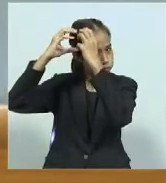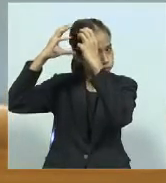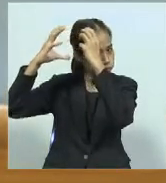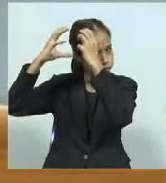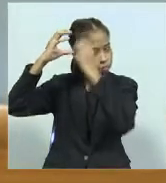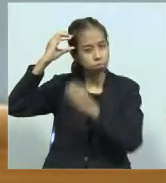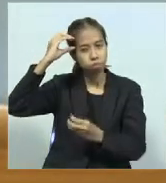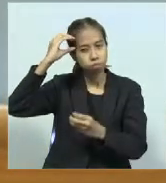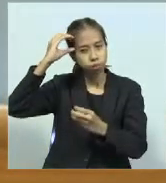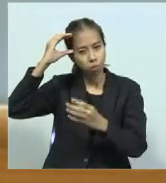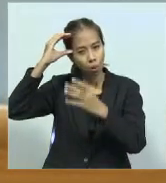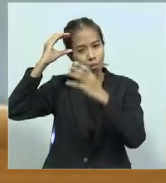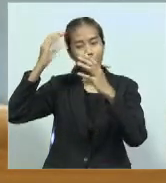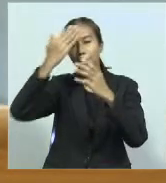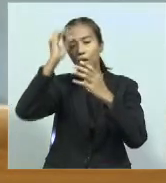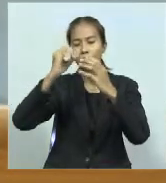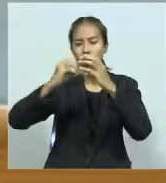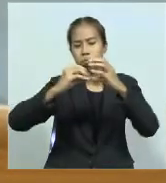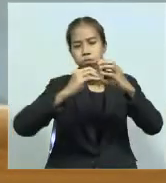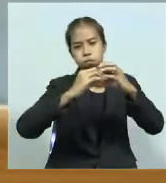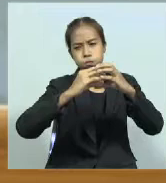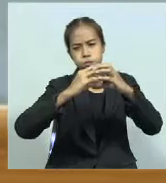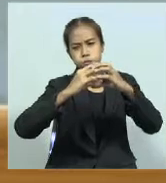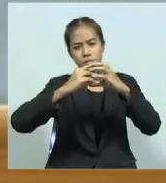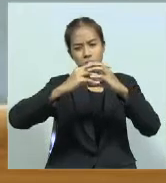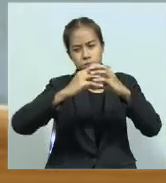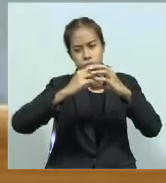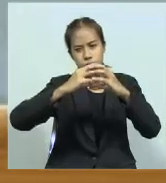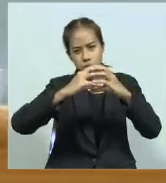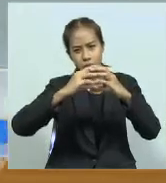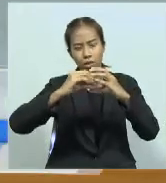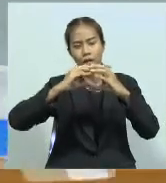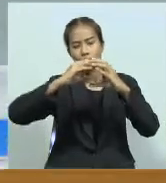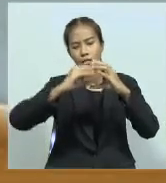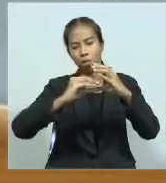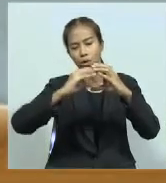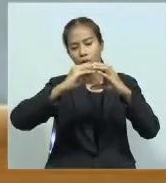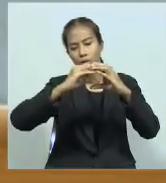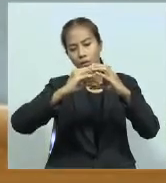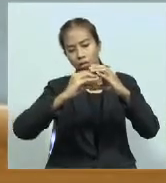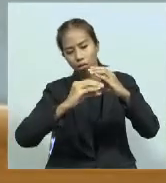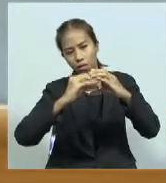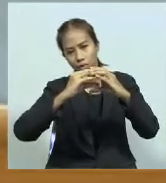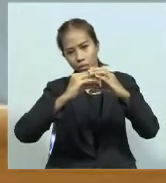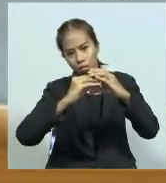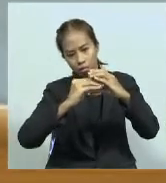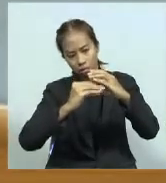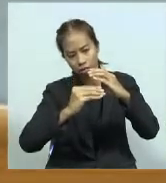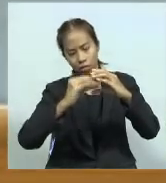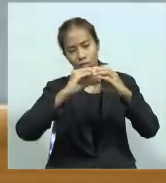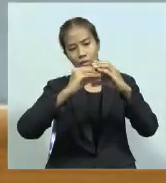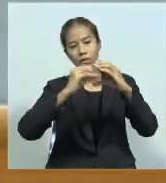องขยายออกไม่ได้เพราะมีกะโหลกศีรษะอยู่สิ่งที่เกิดขึ้นคือตัวสมองท่านอ่านจะเคลื่อนลงล่างผ่านช่องกะโหล